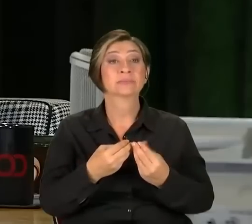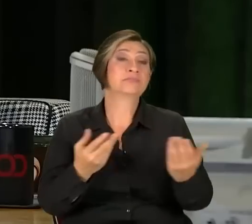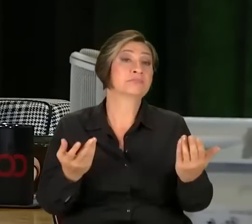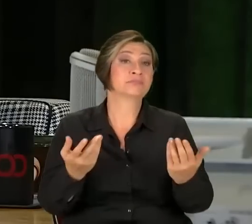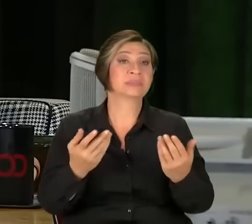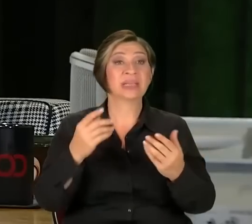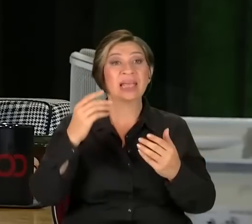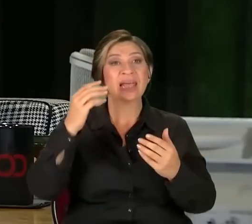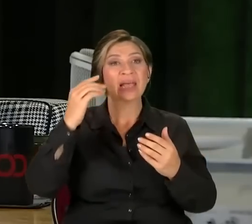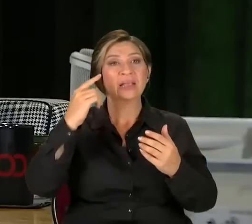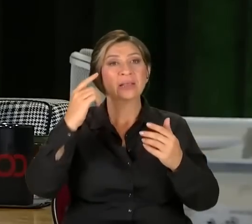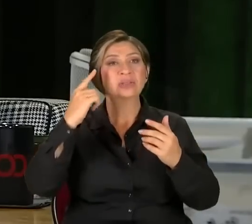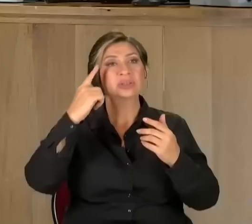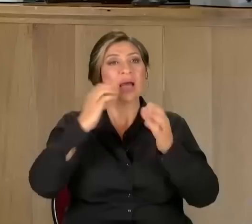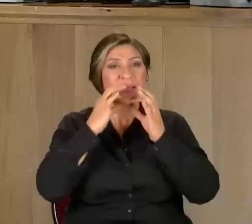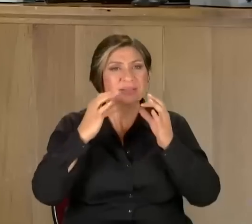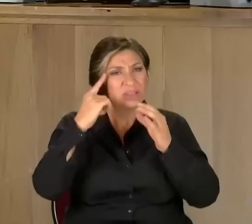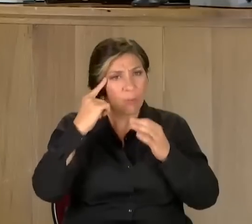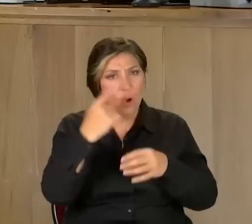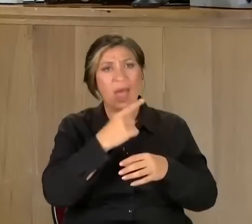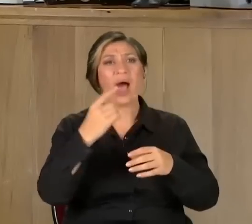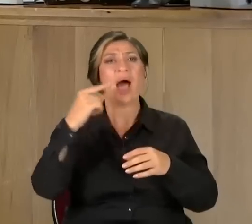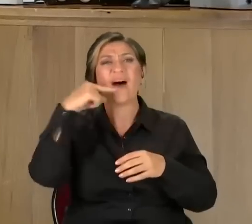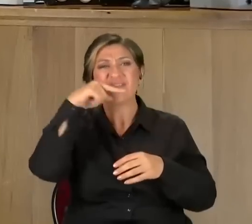bileyim Tayland'da, işte Güney Afrika'da